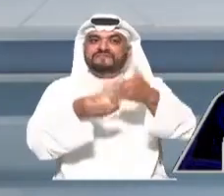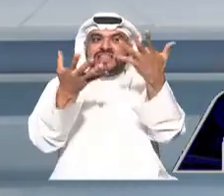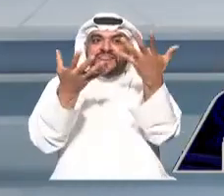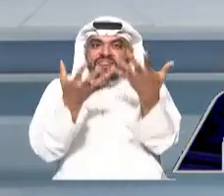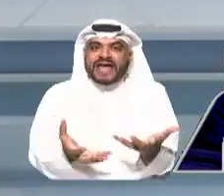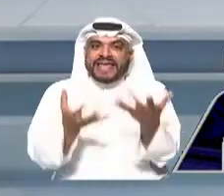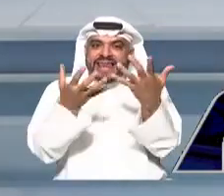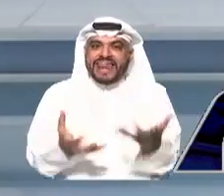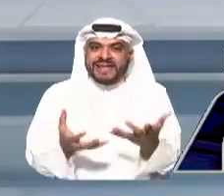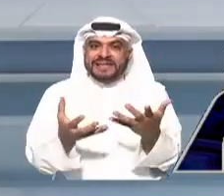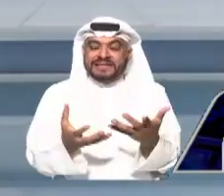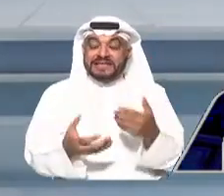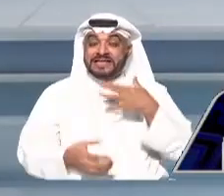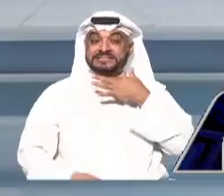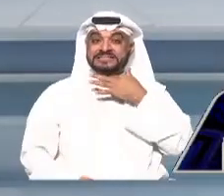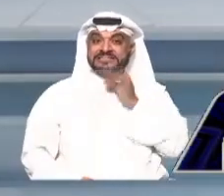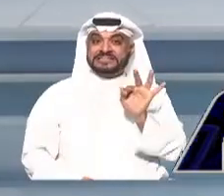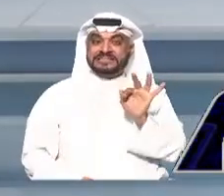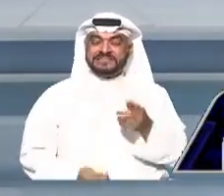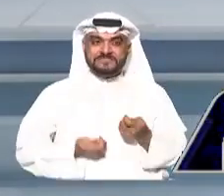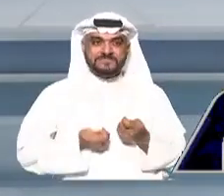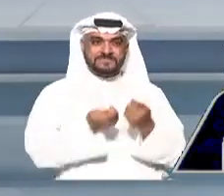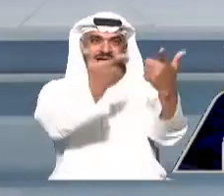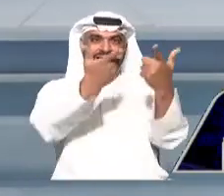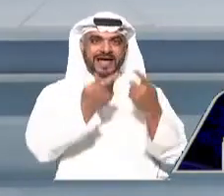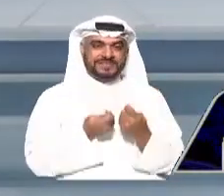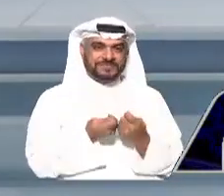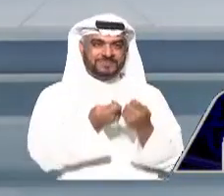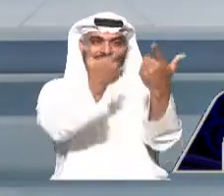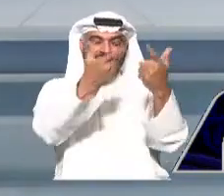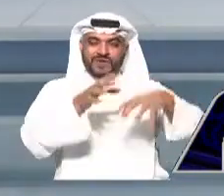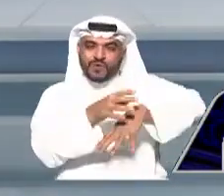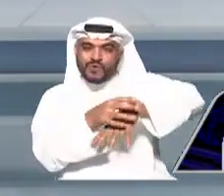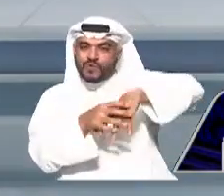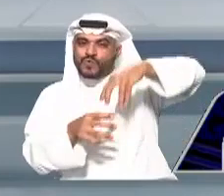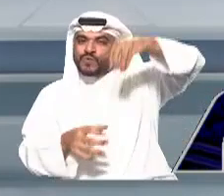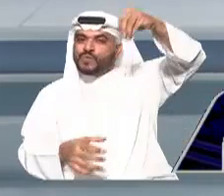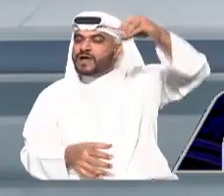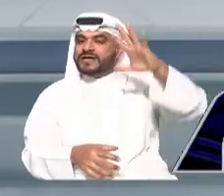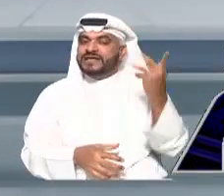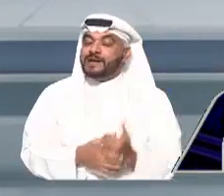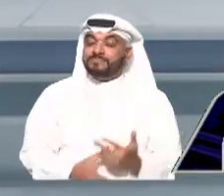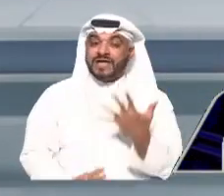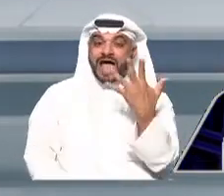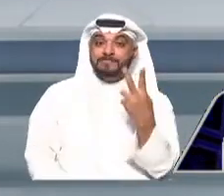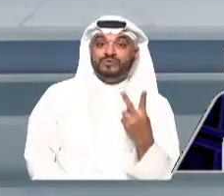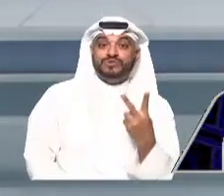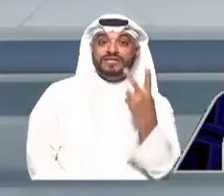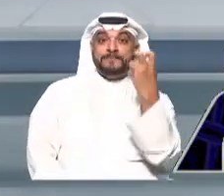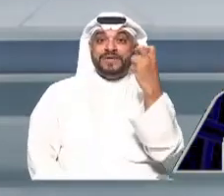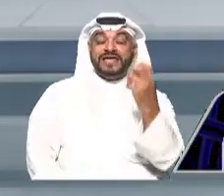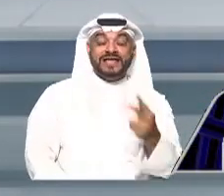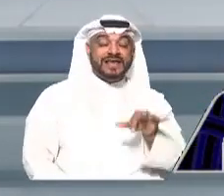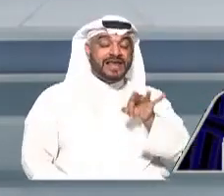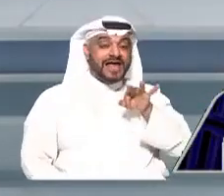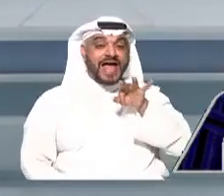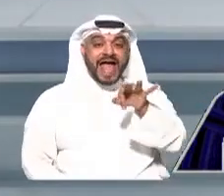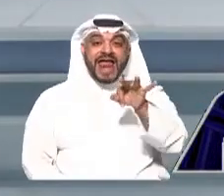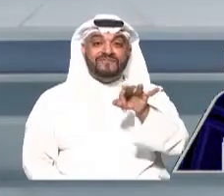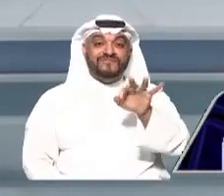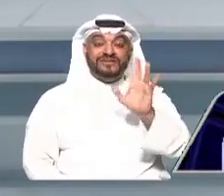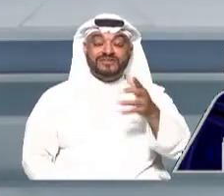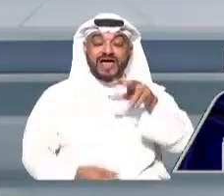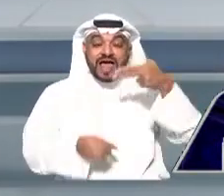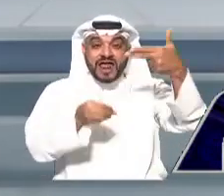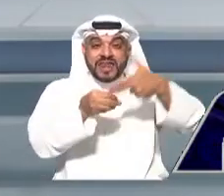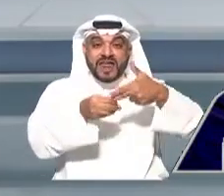ضمن إطار كويت جديدة. وتنتج شركة النفط الكويت أكثر من 75 ألف برميل نفط ثقيل يوميا